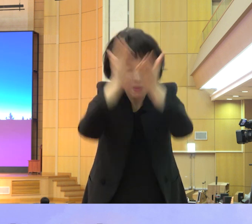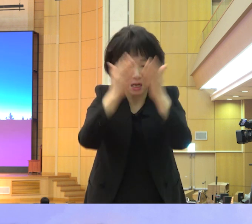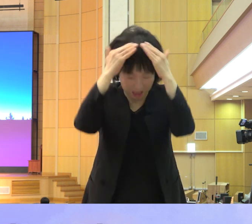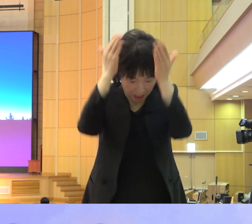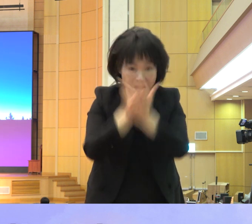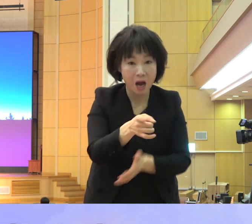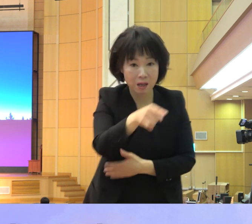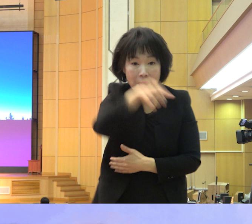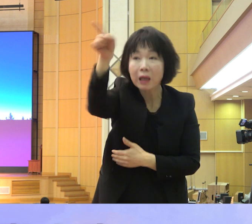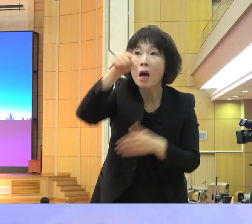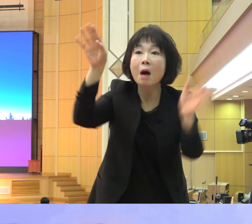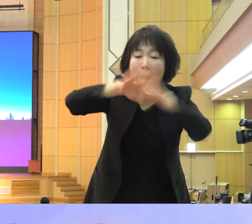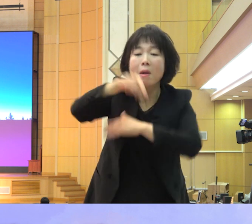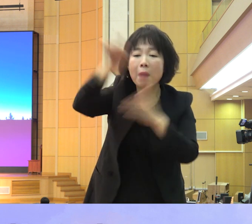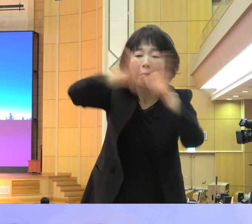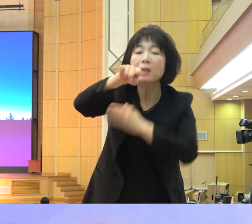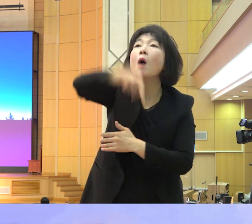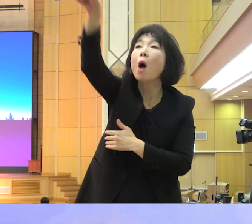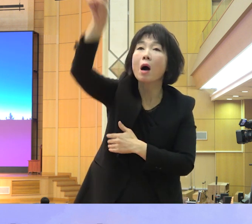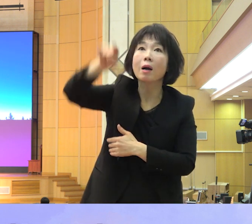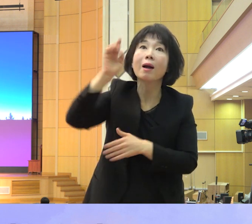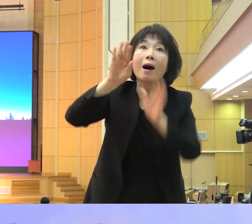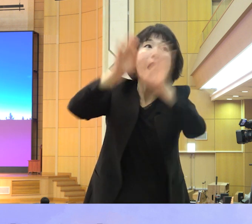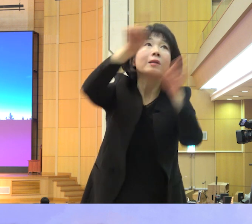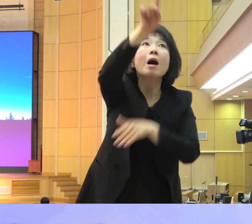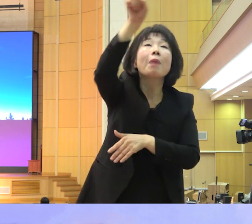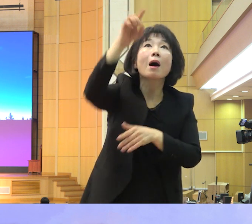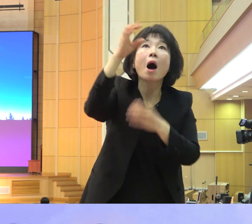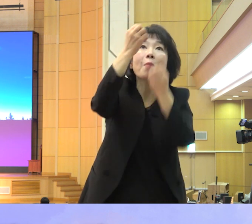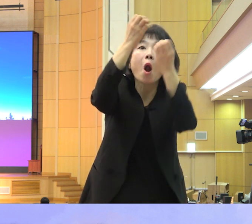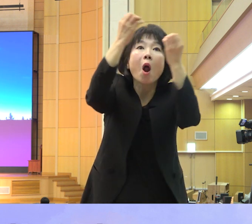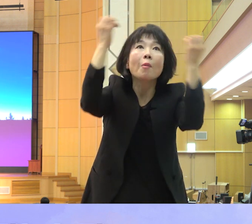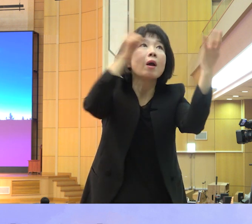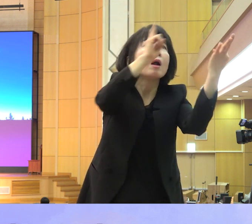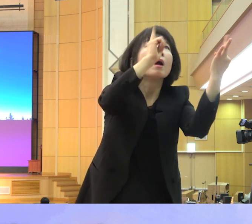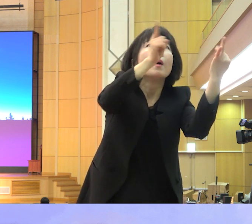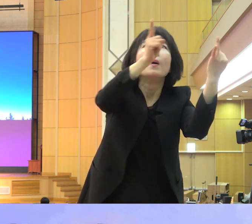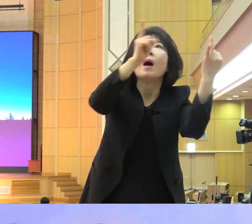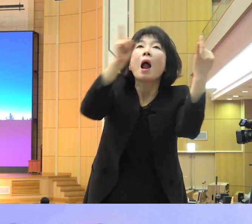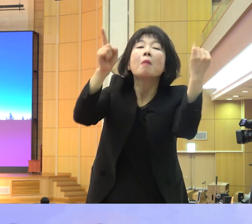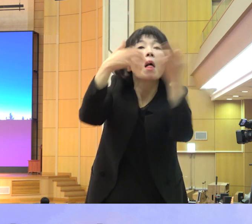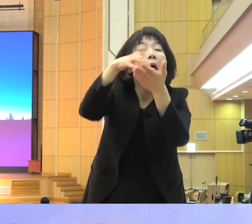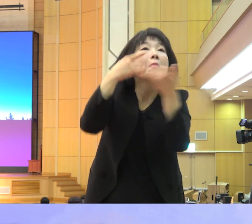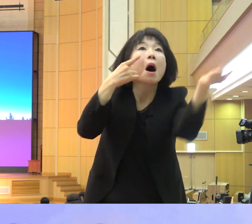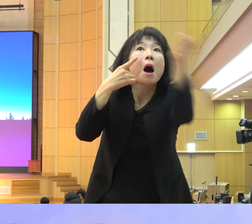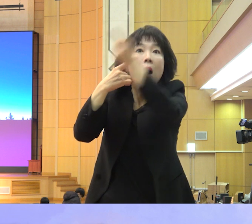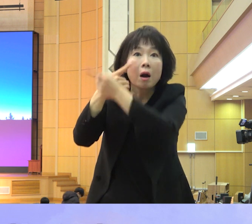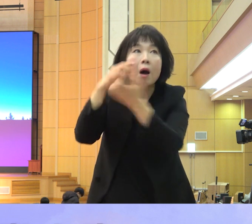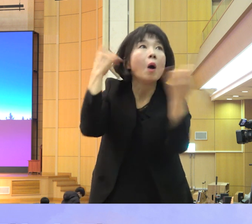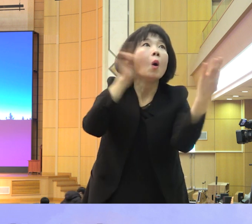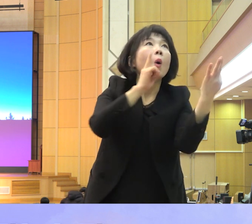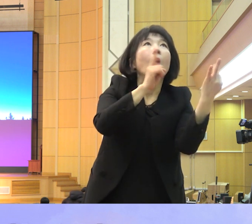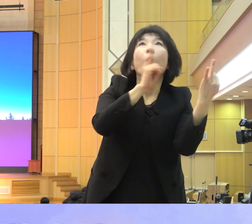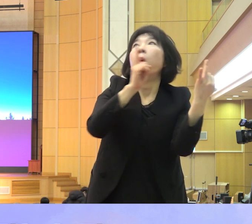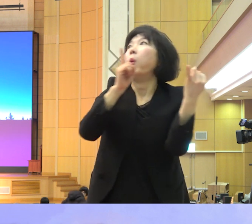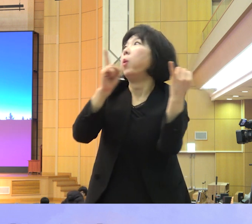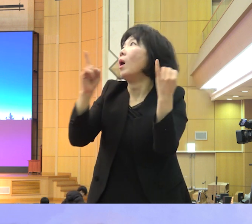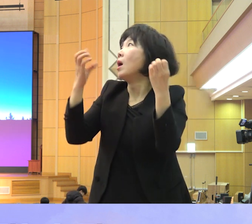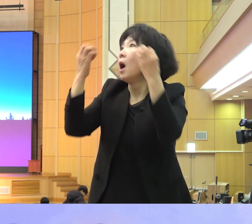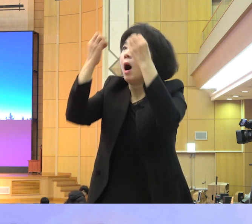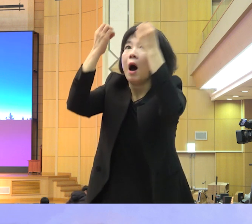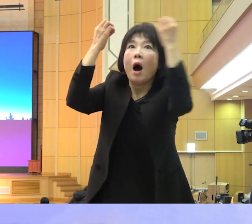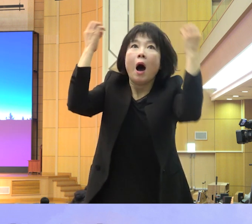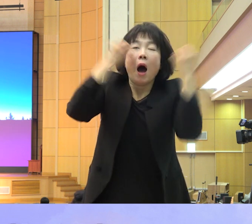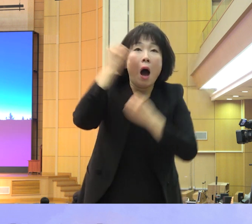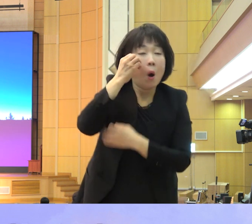밤하늘에 있는 무별들을 하나 둘 세면서 아들 낳기를 그렇게 바라보고